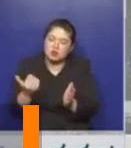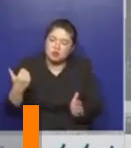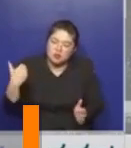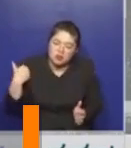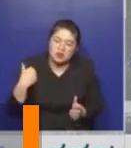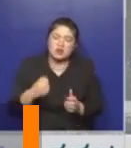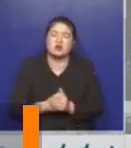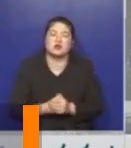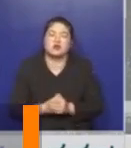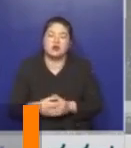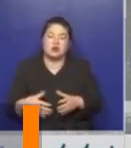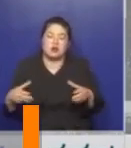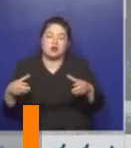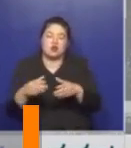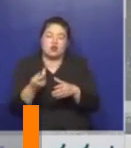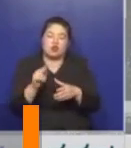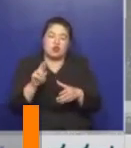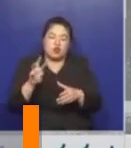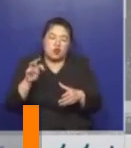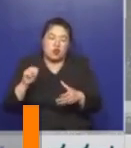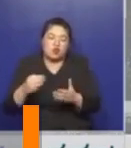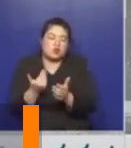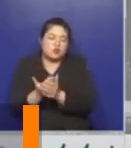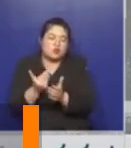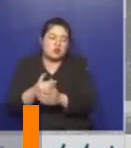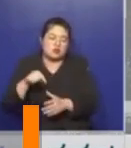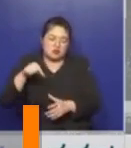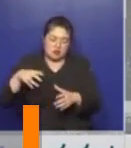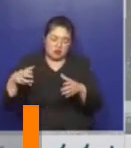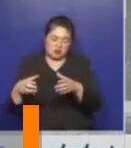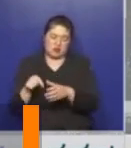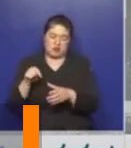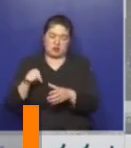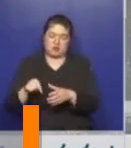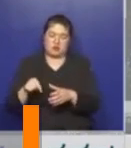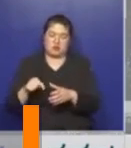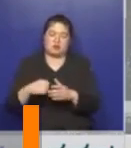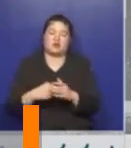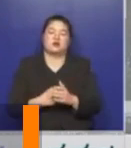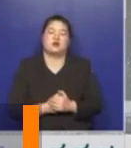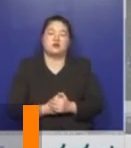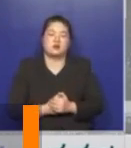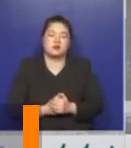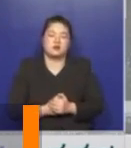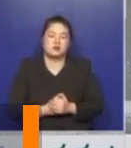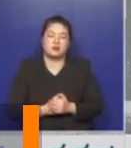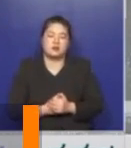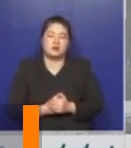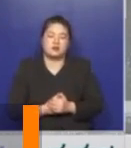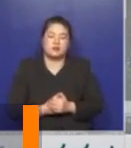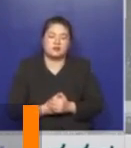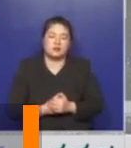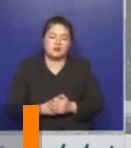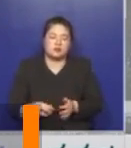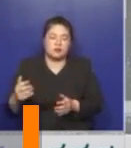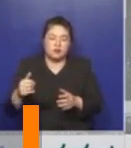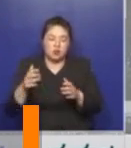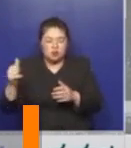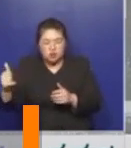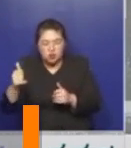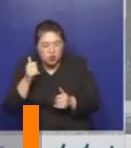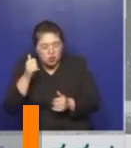กรมบัญชีกลางคู่แข่งเวลาประมูลกันมีเบอร์คู่แข่งโทรไปหาเพื่อหัวประมูล